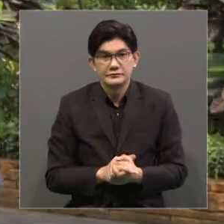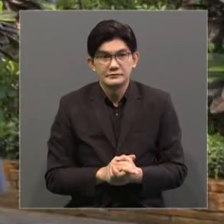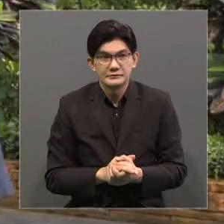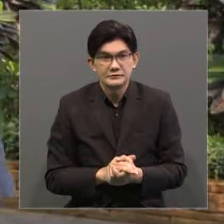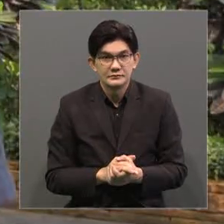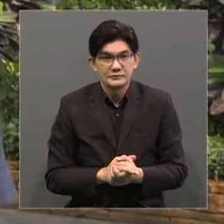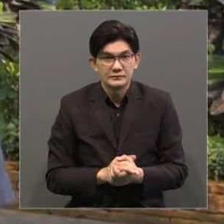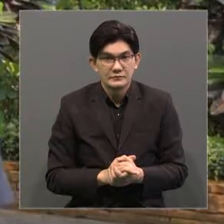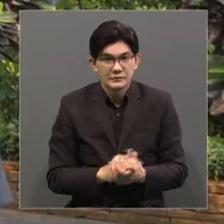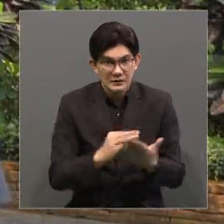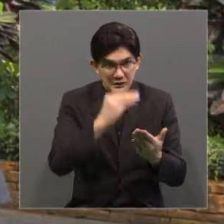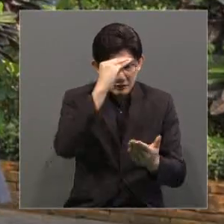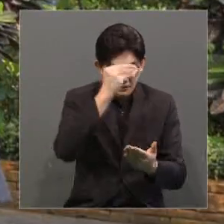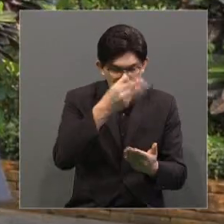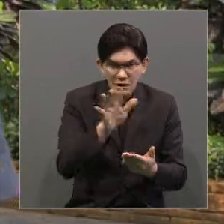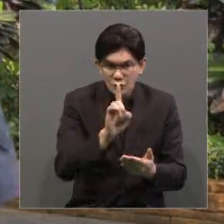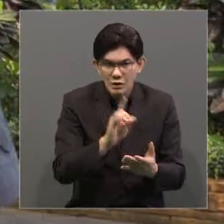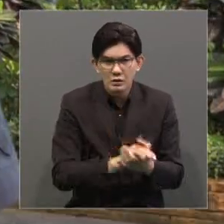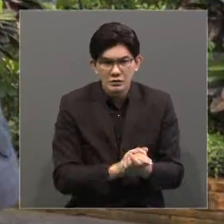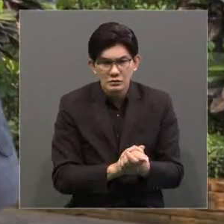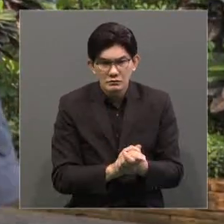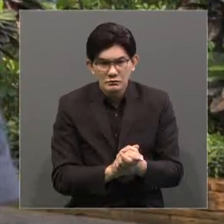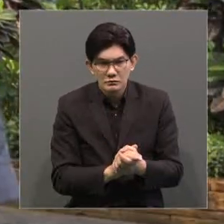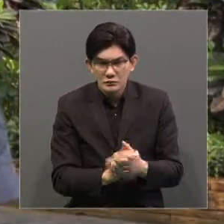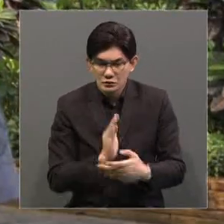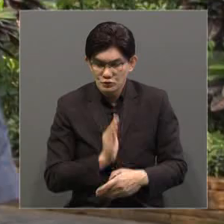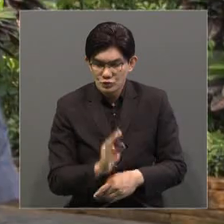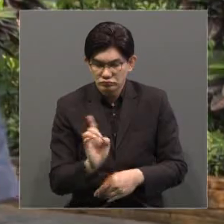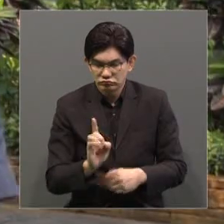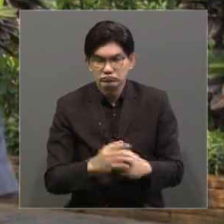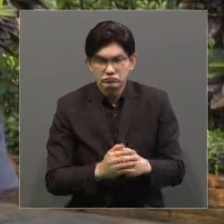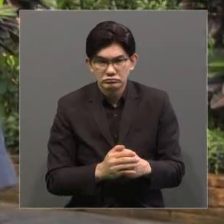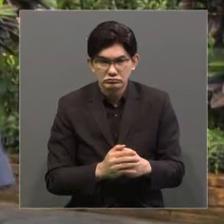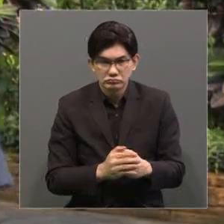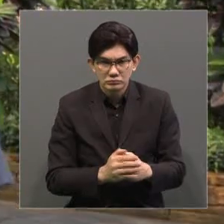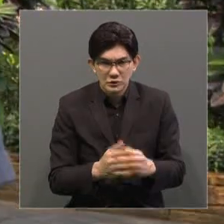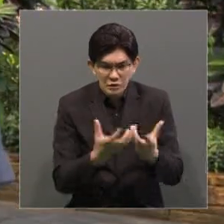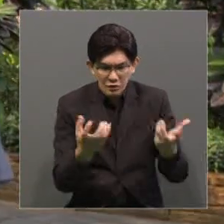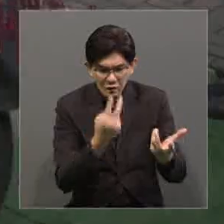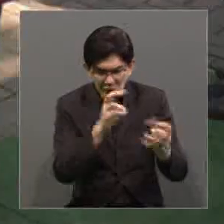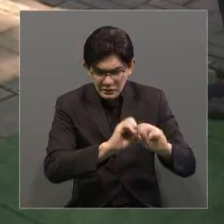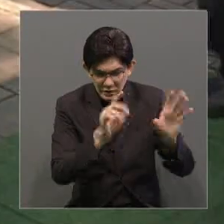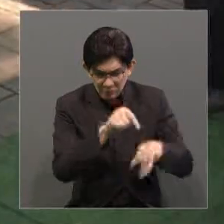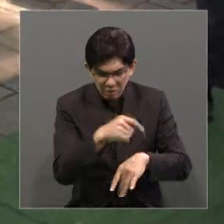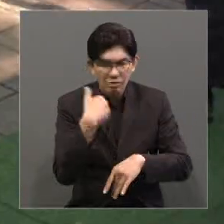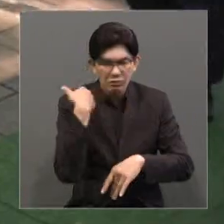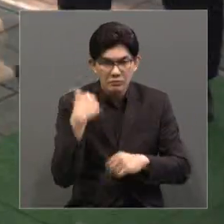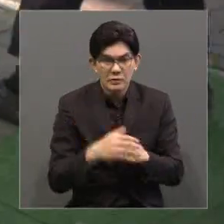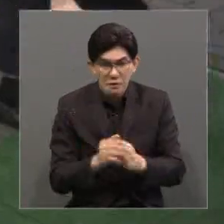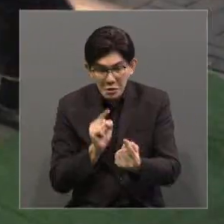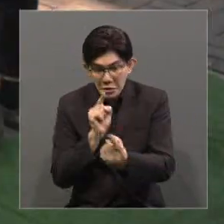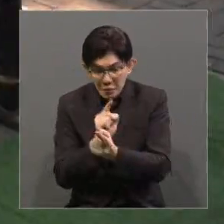จากที่เรียนมาเราก็จะเรียนแบบอะไรโดยตรงที่มันเป็นแบบสำเร็จเป็นแบบรูปแบบสำเร็จมานะครับแล้วเราม